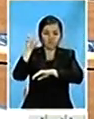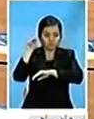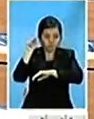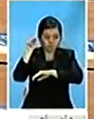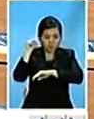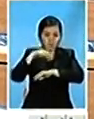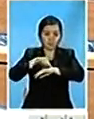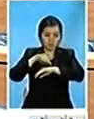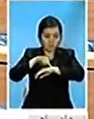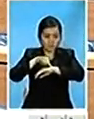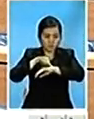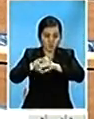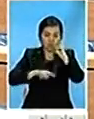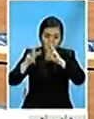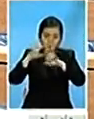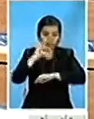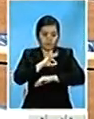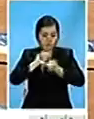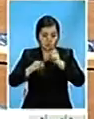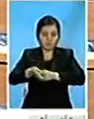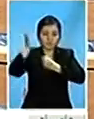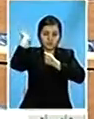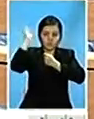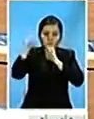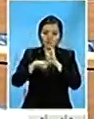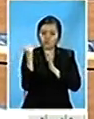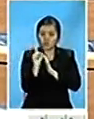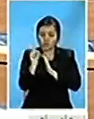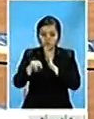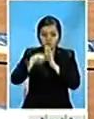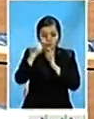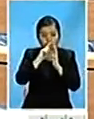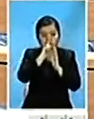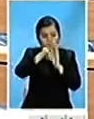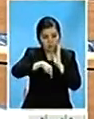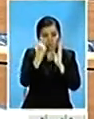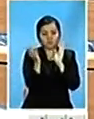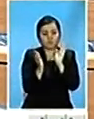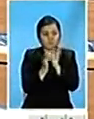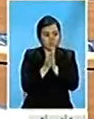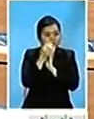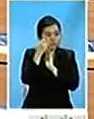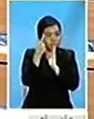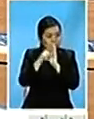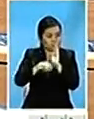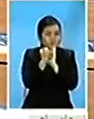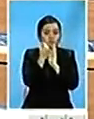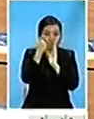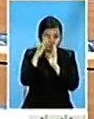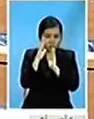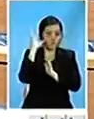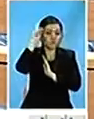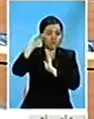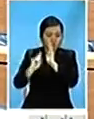ลาในการที่จะให้เพื่อนสมาชิกได้อภิปรายแสดงเหตุผลกันประมาณ15ชั่วโมงและถ้าเป็นไปได้ในวันพรุ่งนี้เ